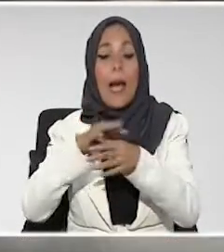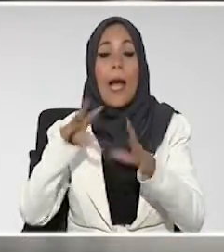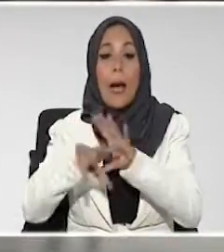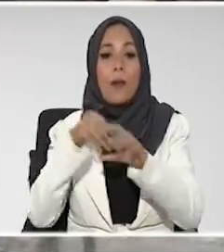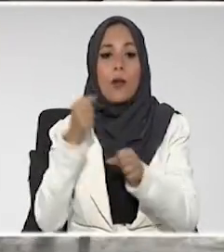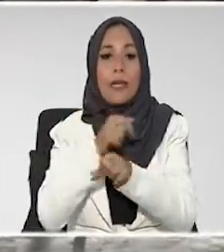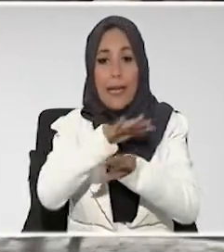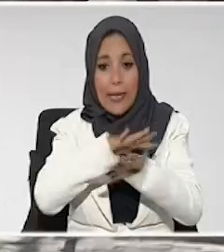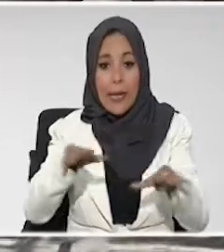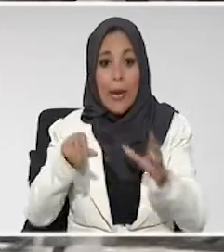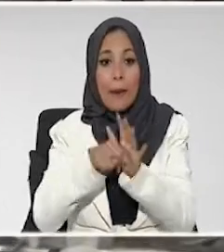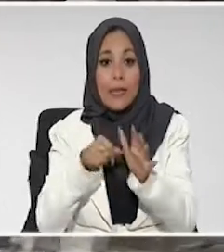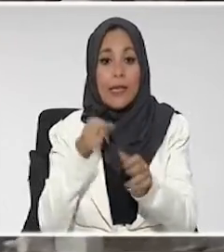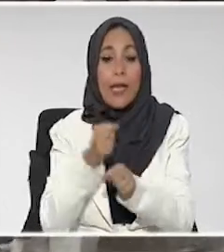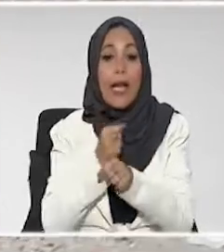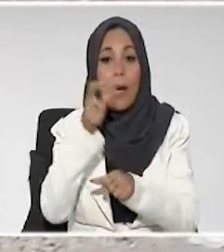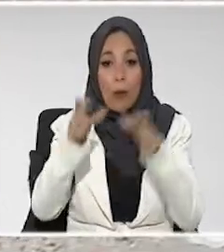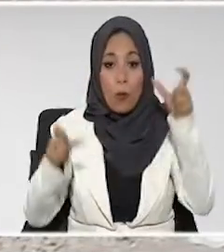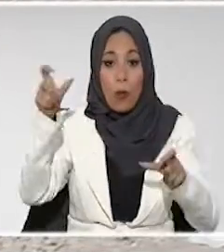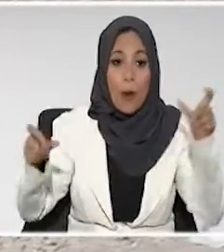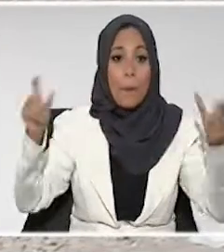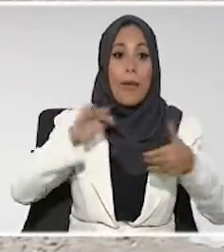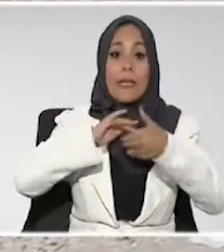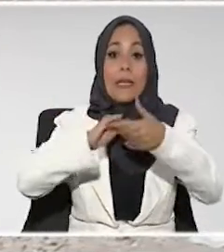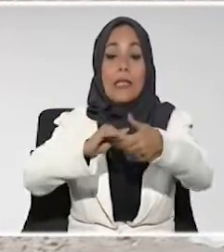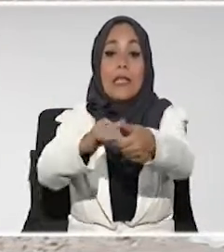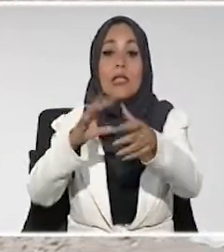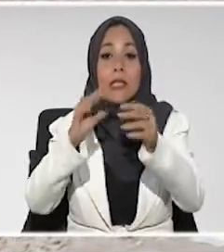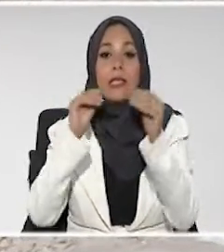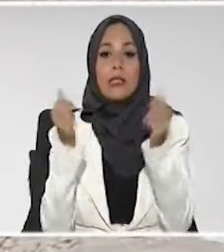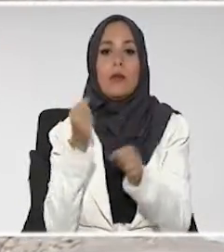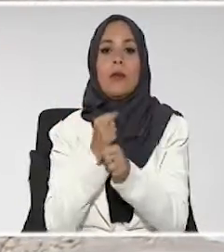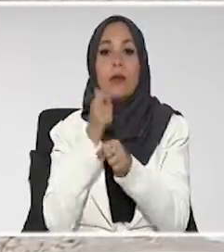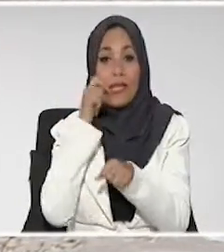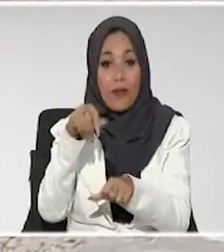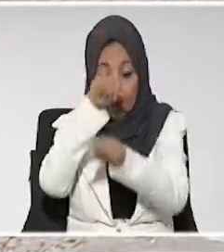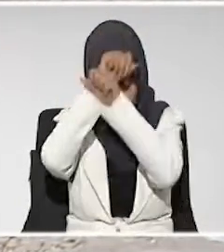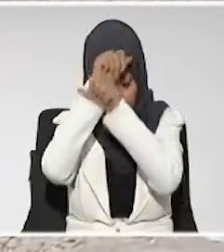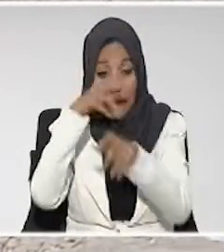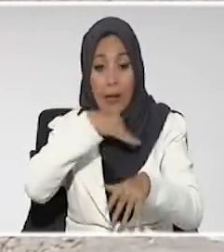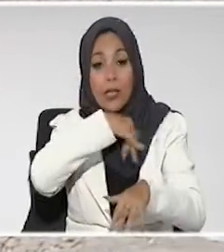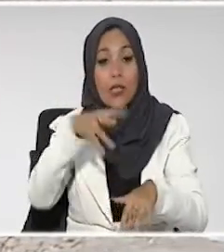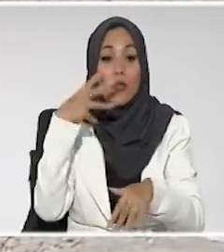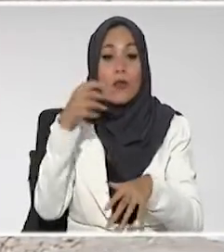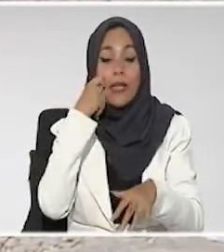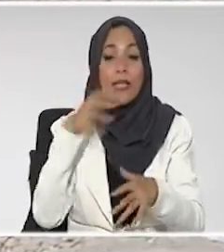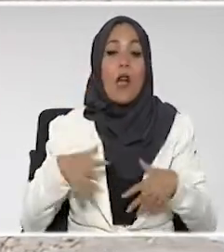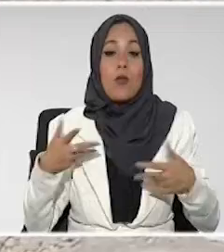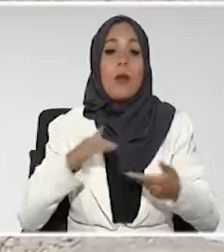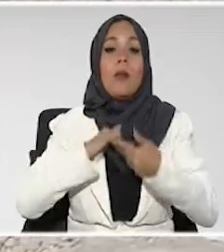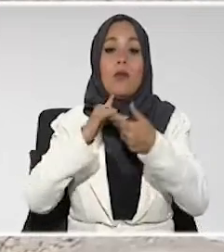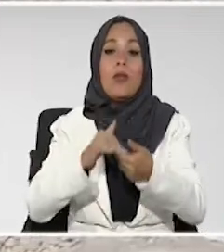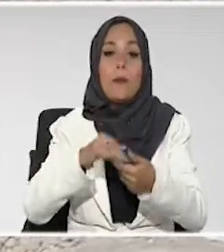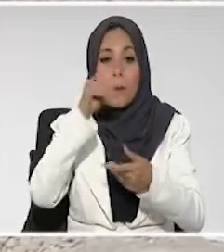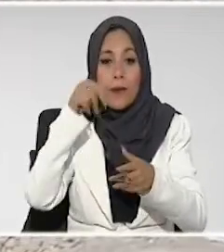كريمة هنا القرية. المجمع الخدمي هو عبارة عن كل الخدمات اللي كانت بتقدم قبل كده في المدينة، فطبعا المبادرة بقت توفر على الناس